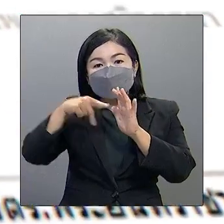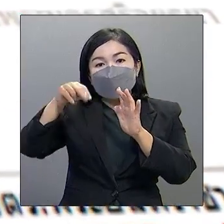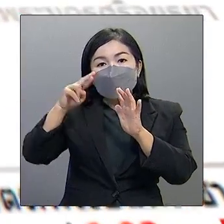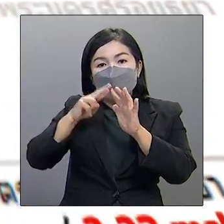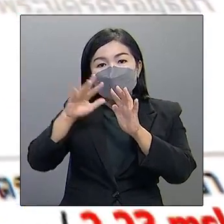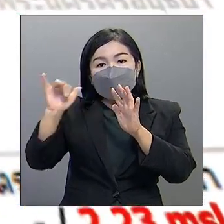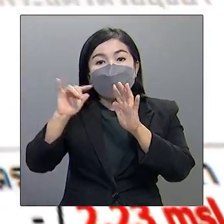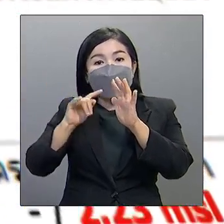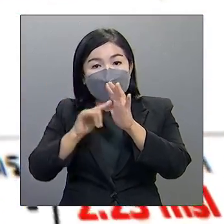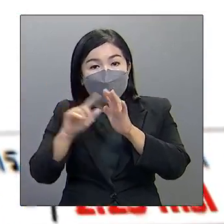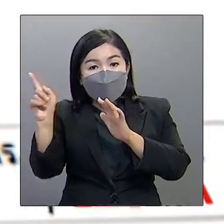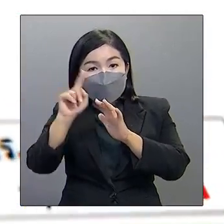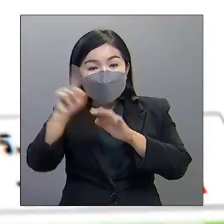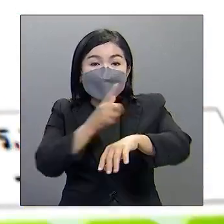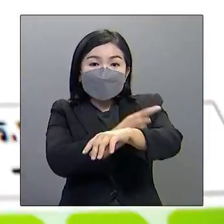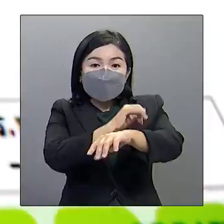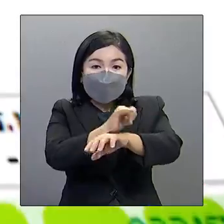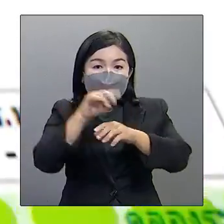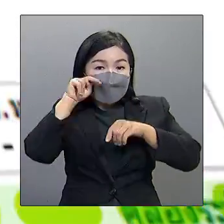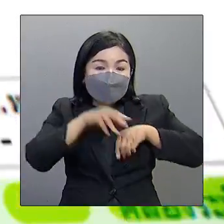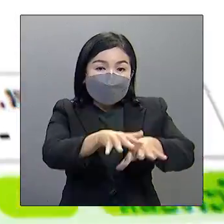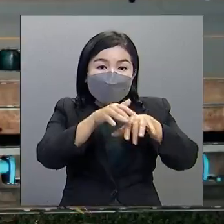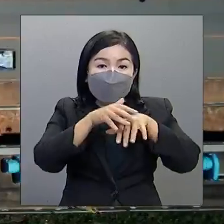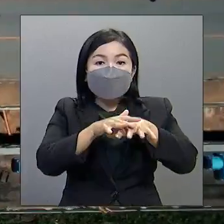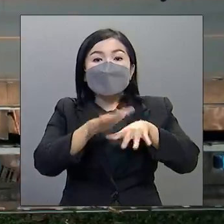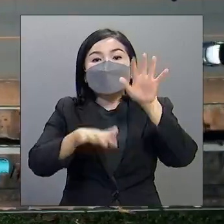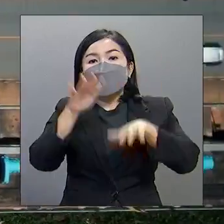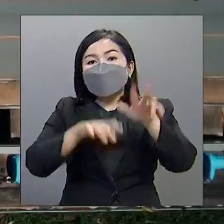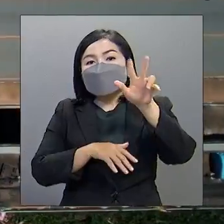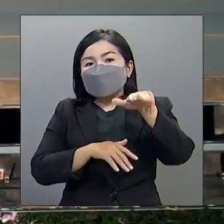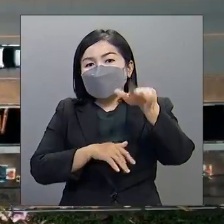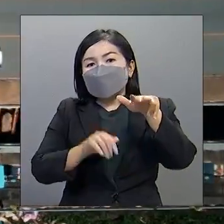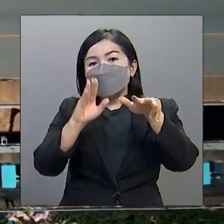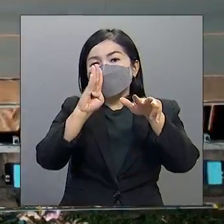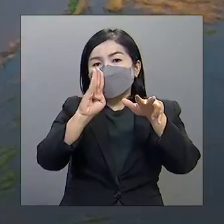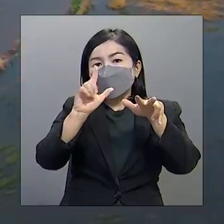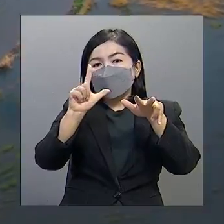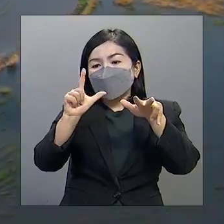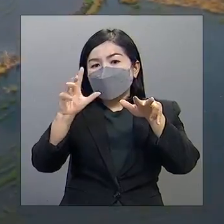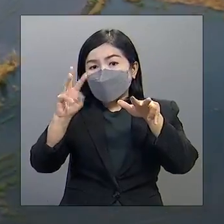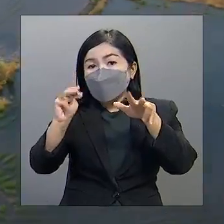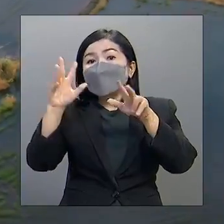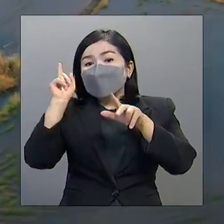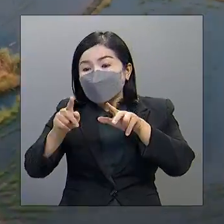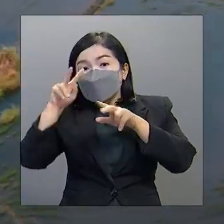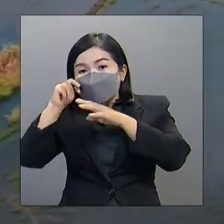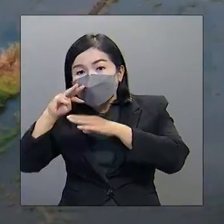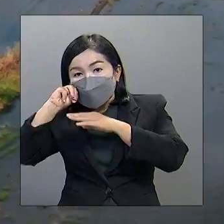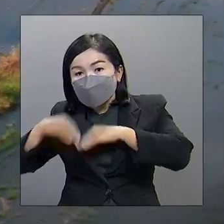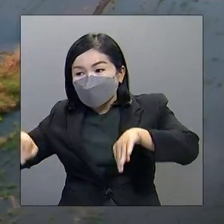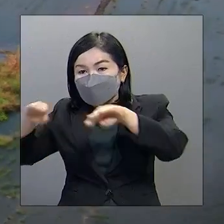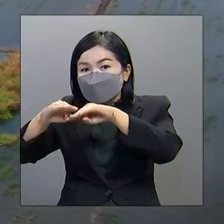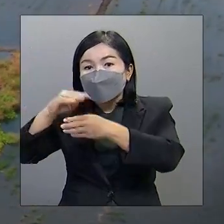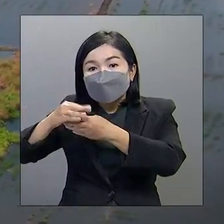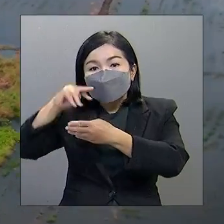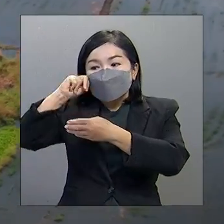3,000 ลูกบาศก์เมตรต่อวินาทีและอย่างที่คาดการณ์กันไว้ครับทั้งการเร่งพร่องน้ำในระบบการเหลือพื้นที่ทุ่งรับไว้ก่อนโด